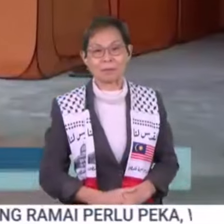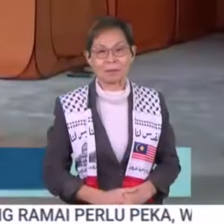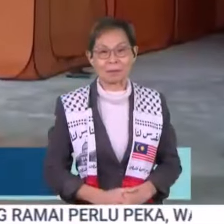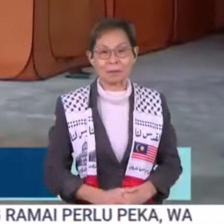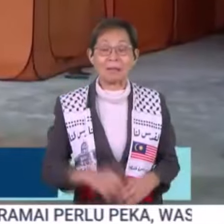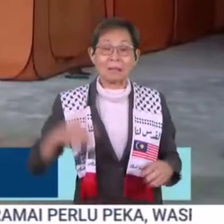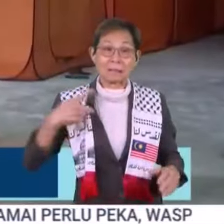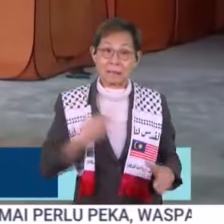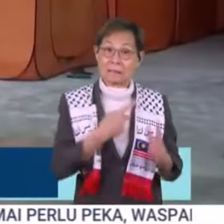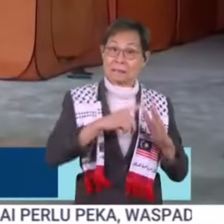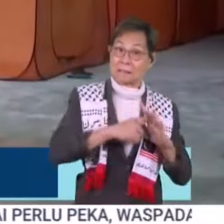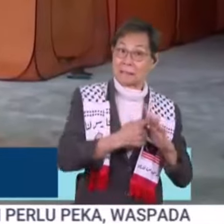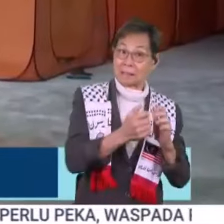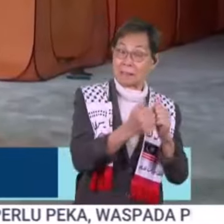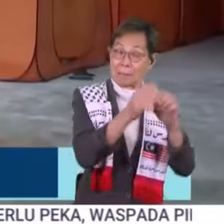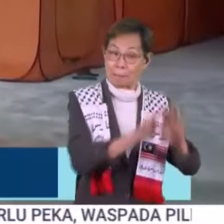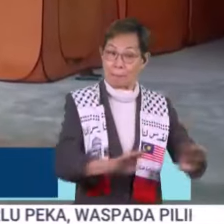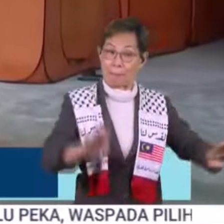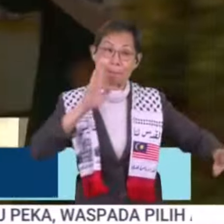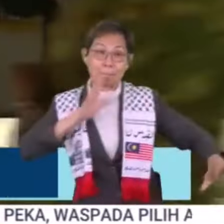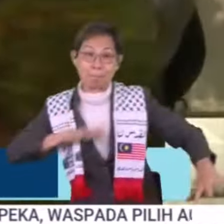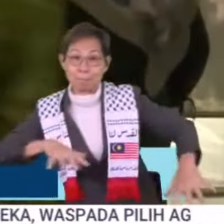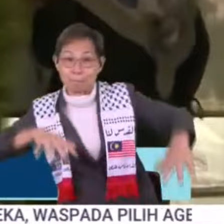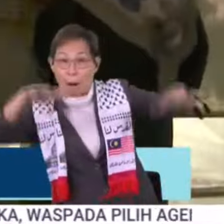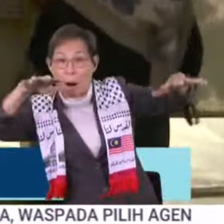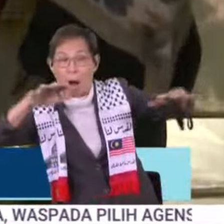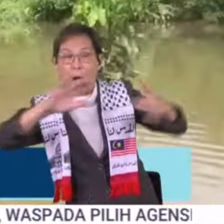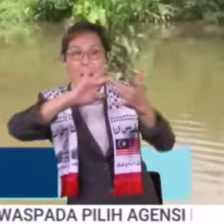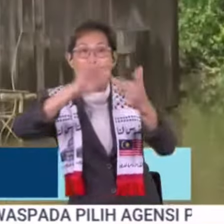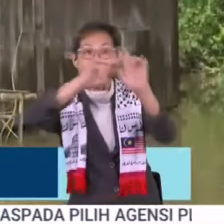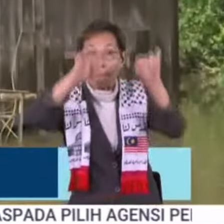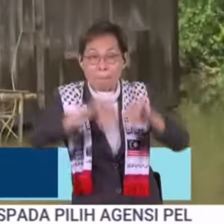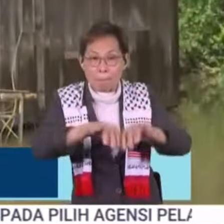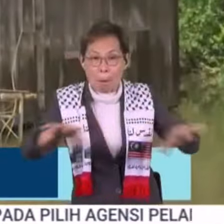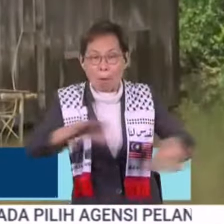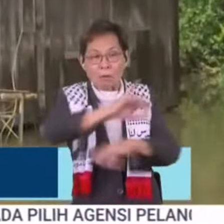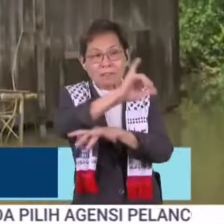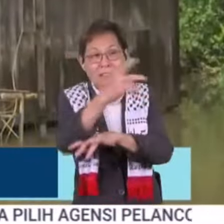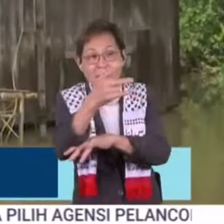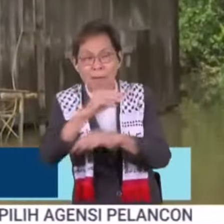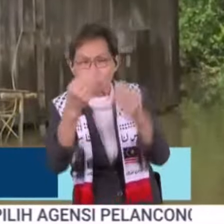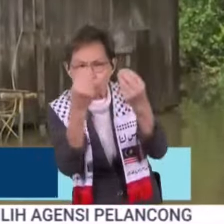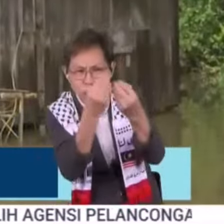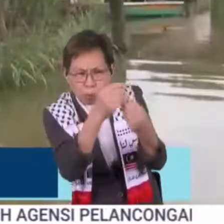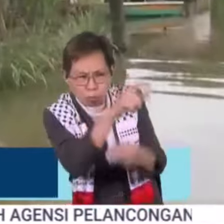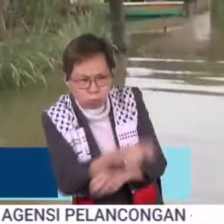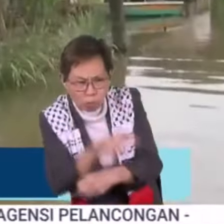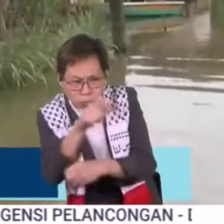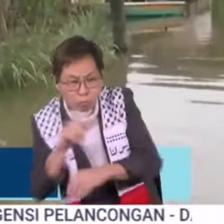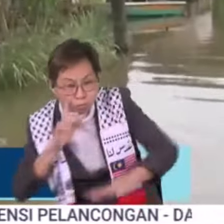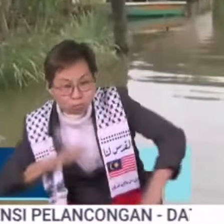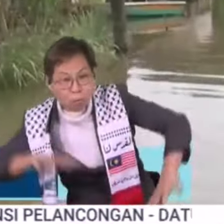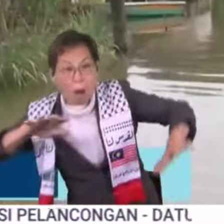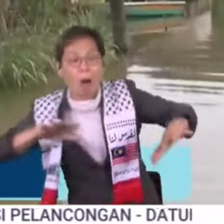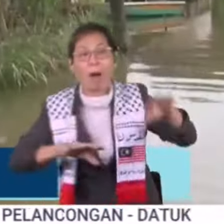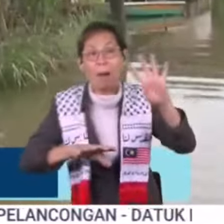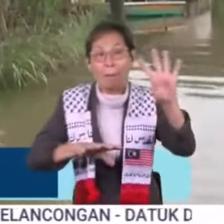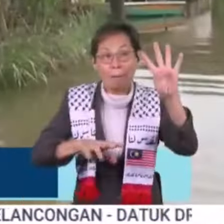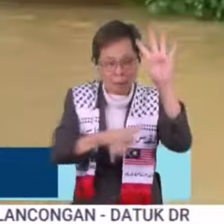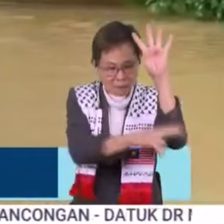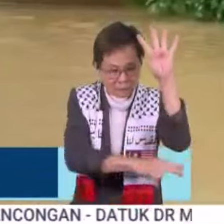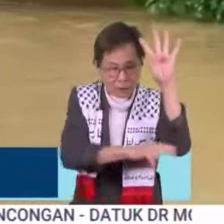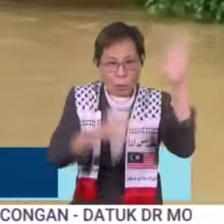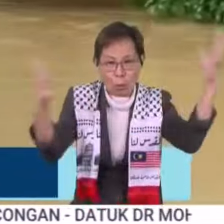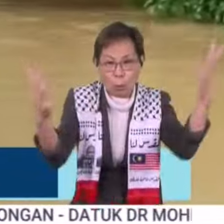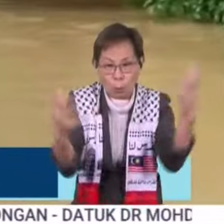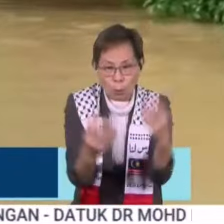Kami mulakan dengan perkembangan banjir. Menurut portal info bencana JKM, jumlah penduduk terjejas di empat negeri berkurang